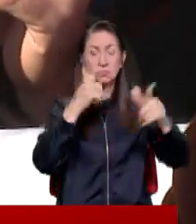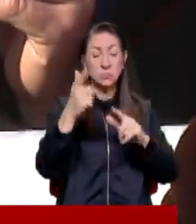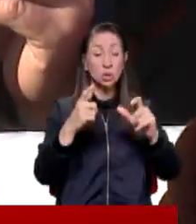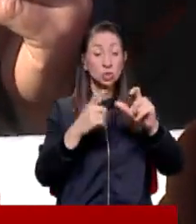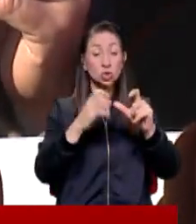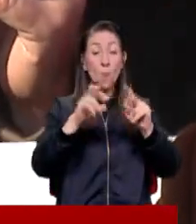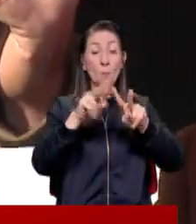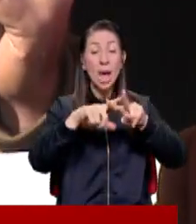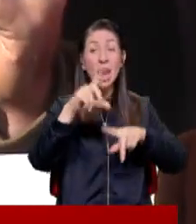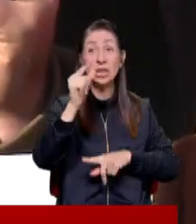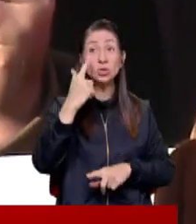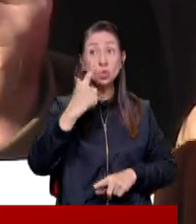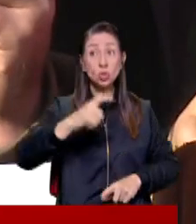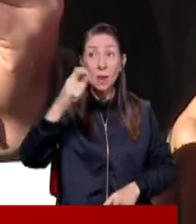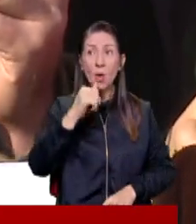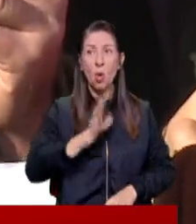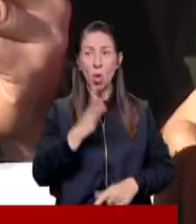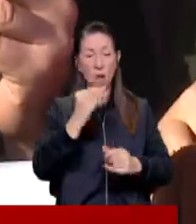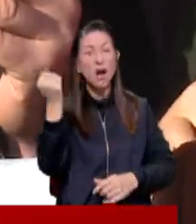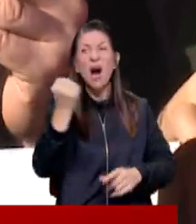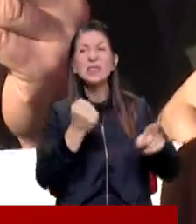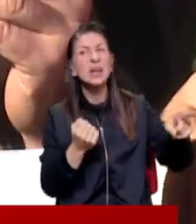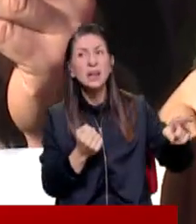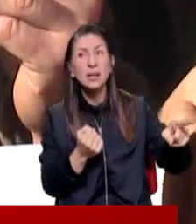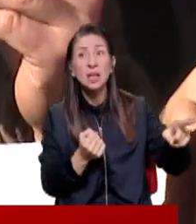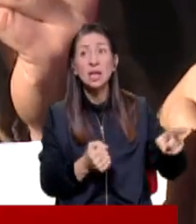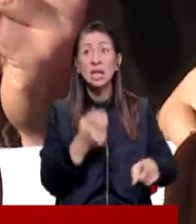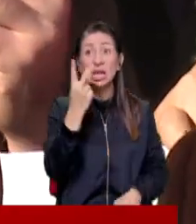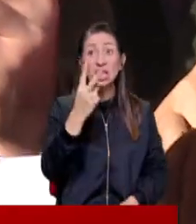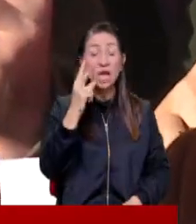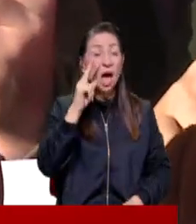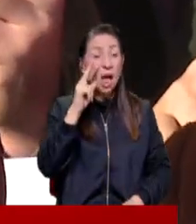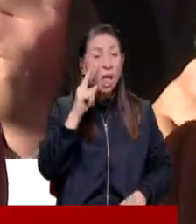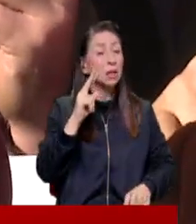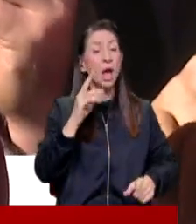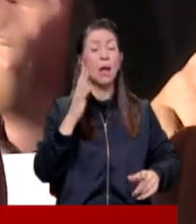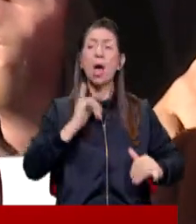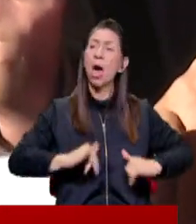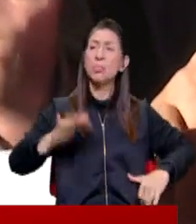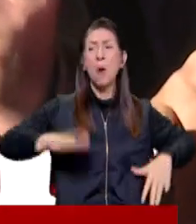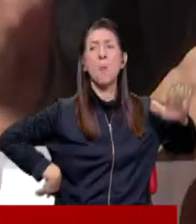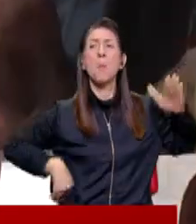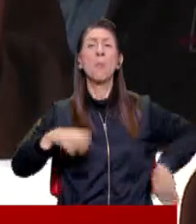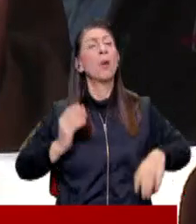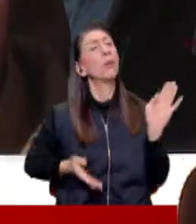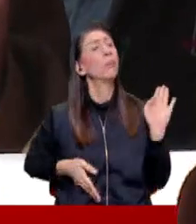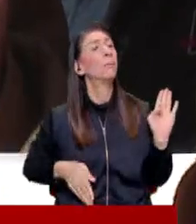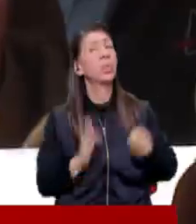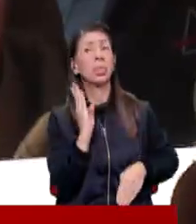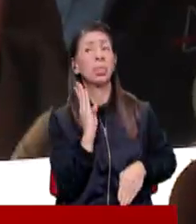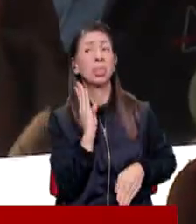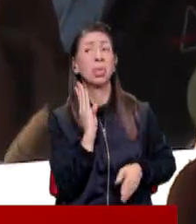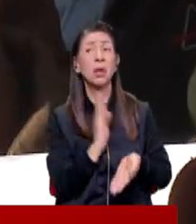Somali Cumhurbaşkanı'nın oğlu olan katil iki aralıkta elini kolunu sallaya sallaya çıkıyor. Yani